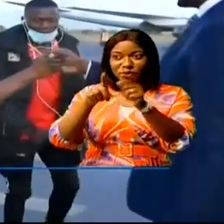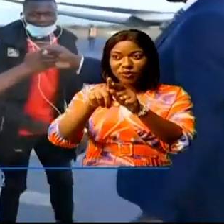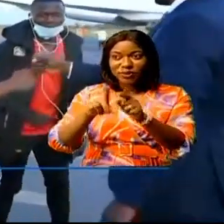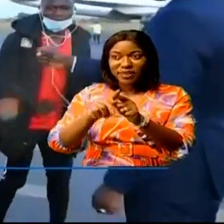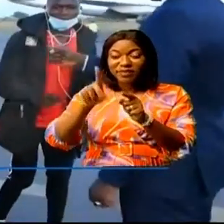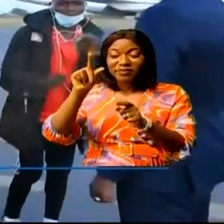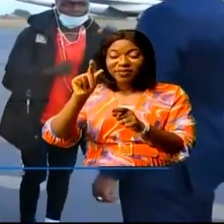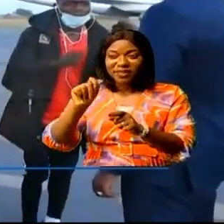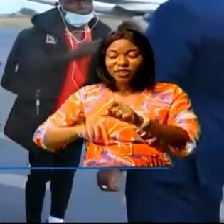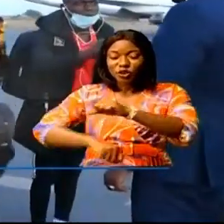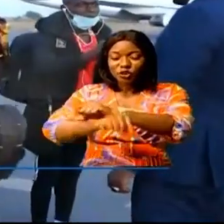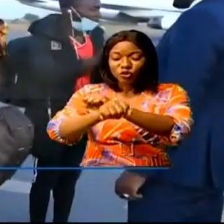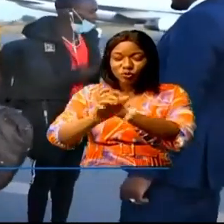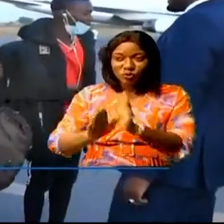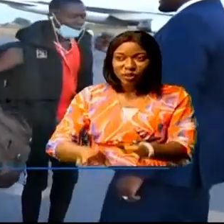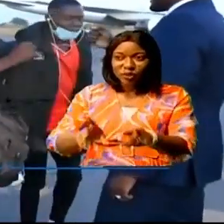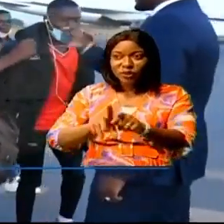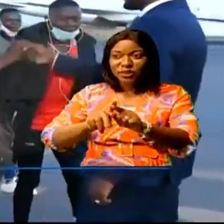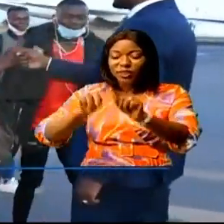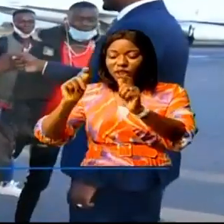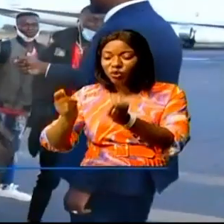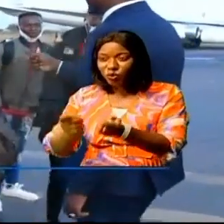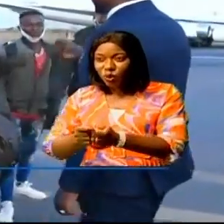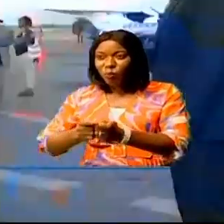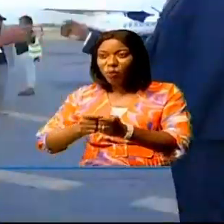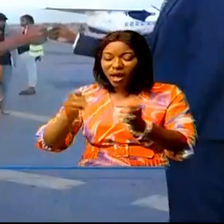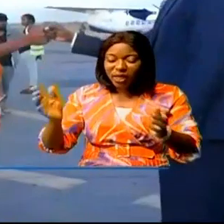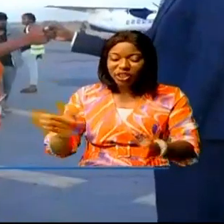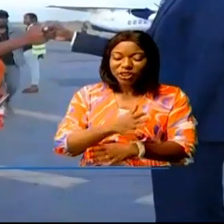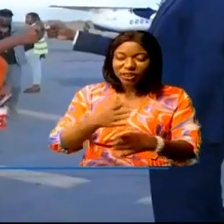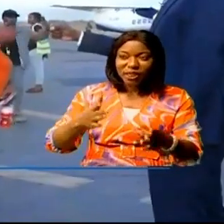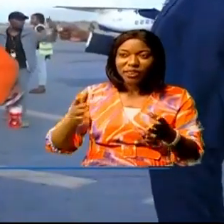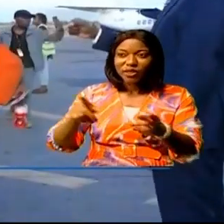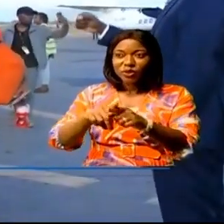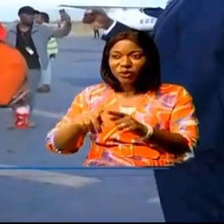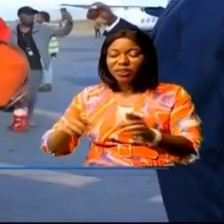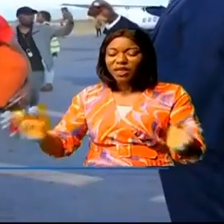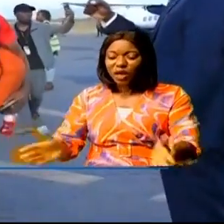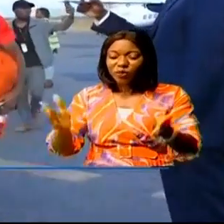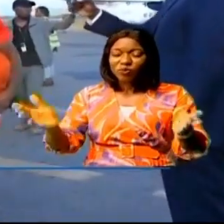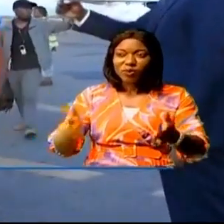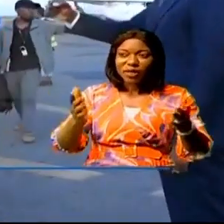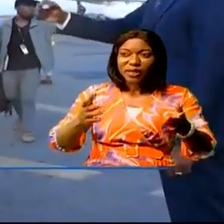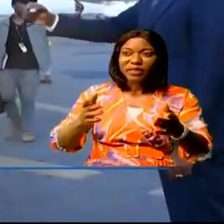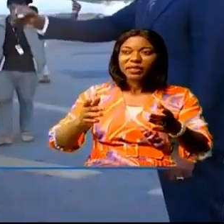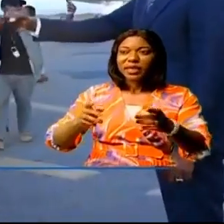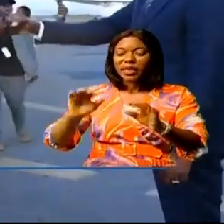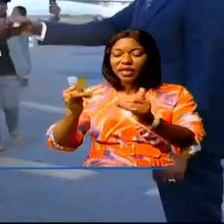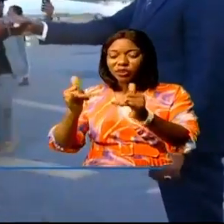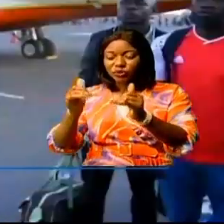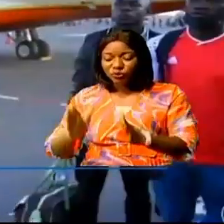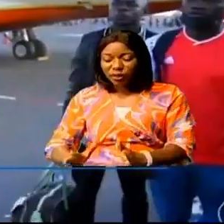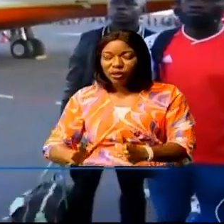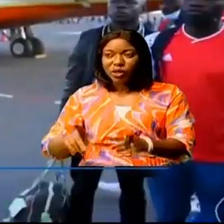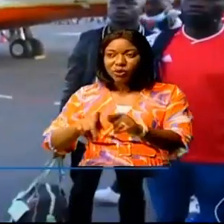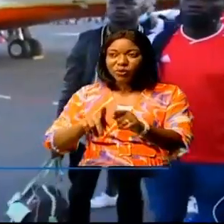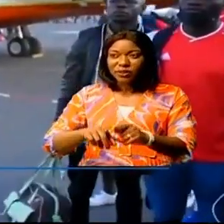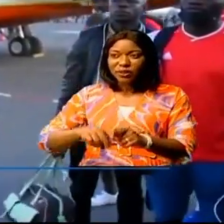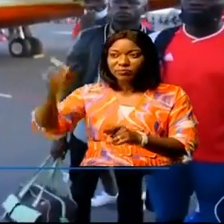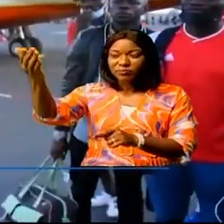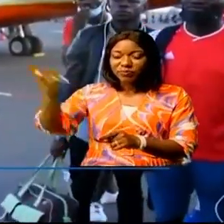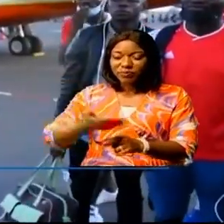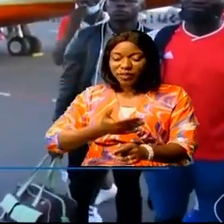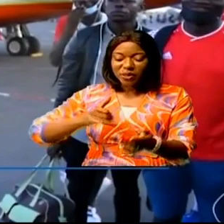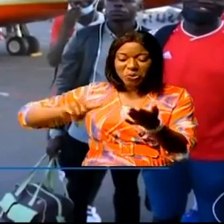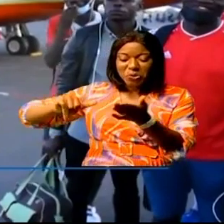mais aussi le groupe d'animation du club venu de Kalemie. Les athlètes du FC Tanganyika ont été accueillis au bas de la passerelle par